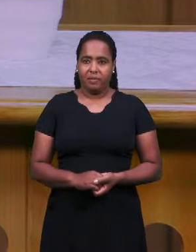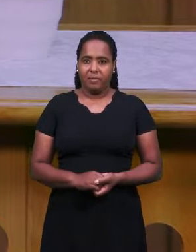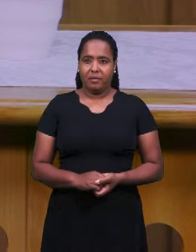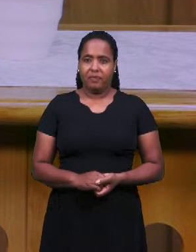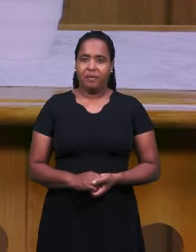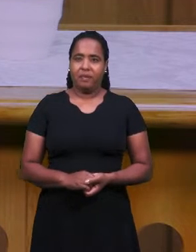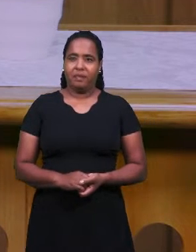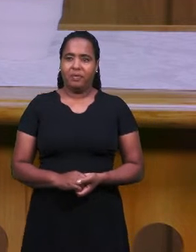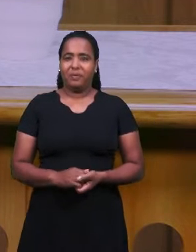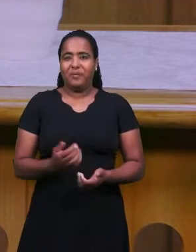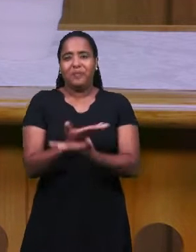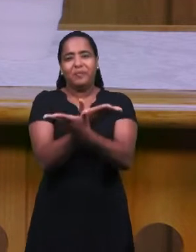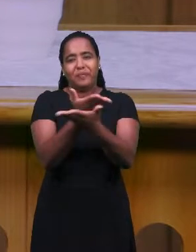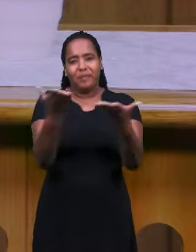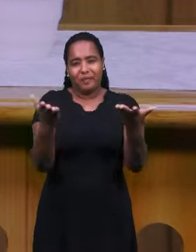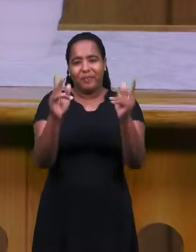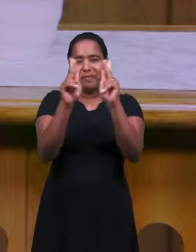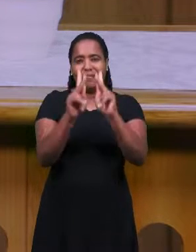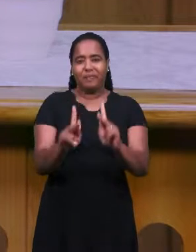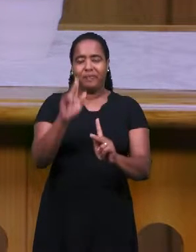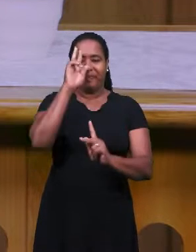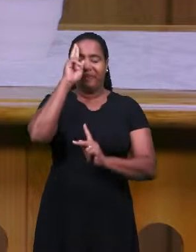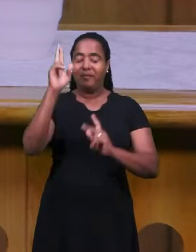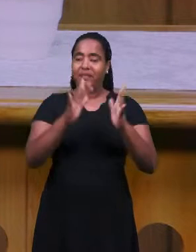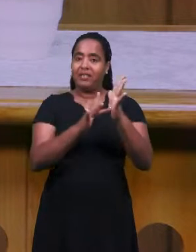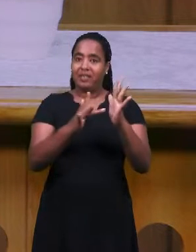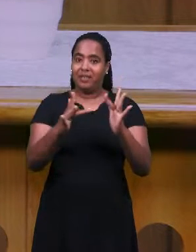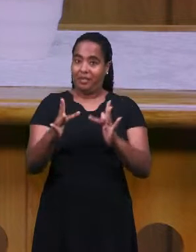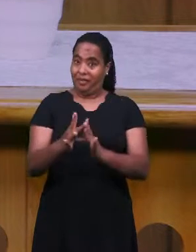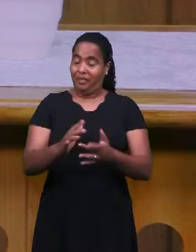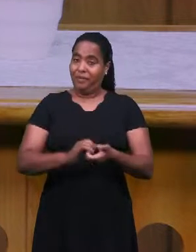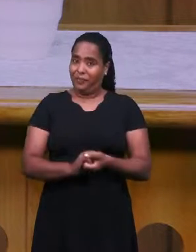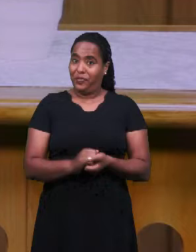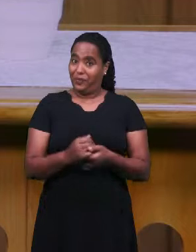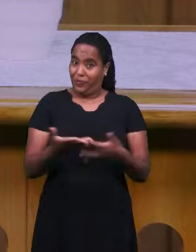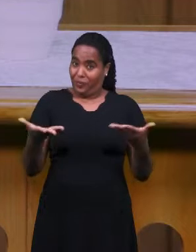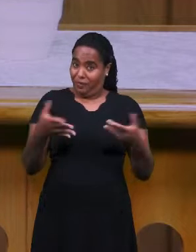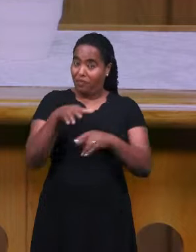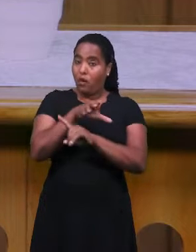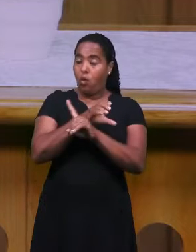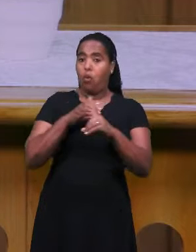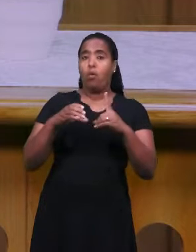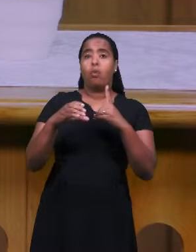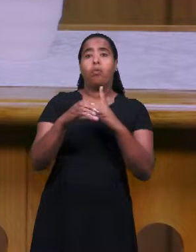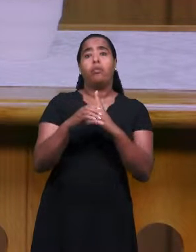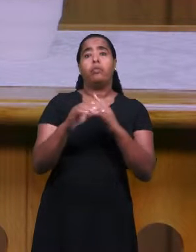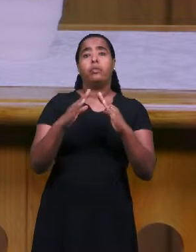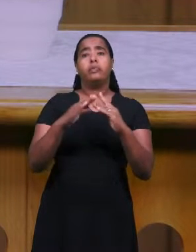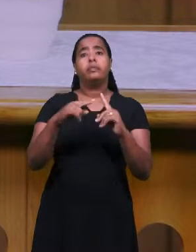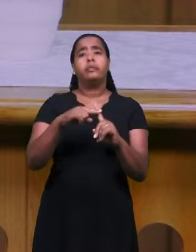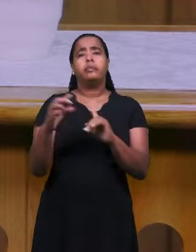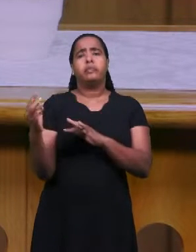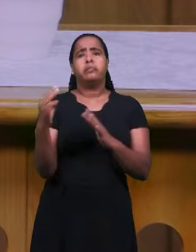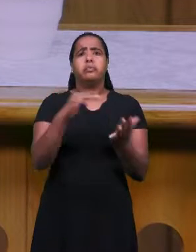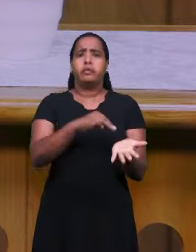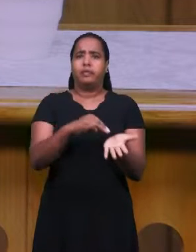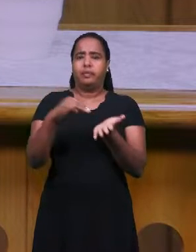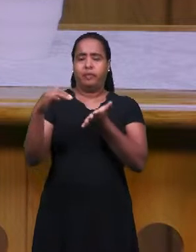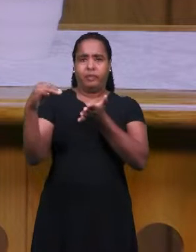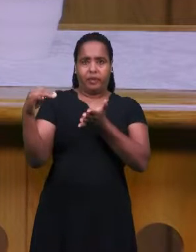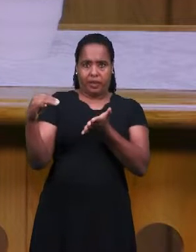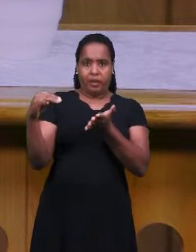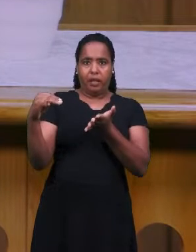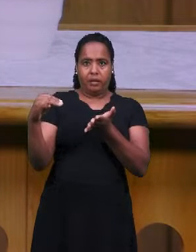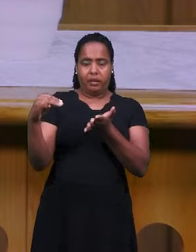Я приветствую всех миром Господа Иисуса. Это богослужение Христианской Церкви Маранафа, и